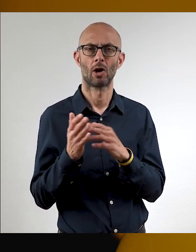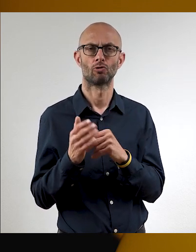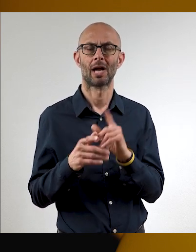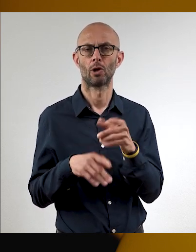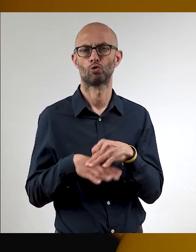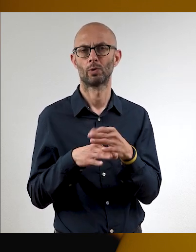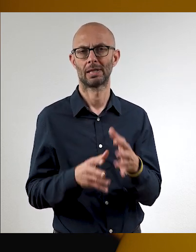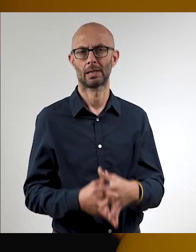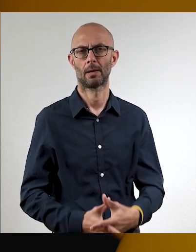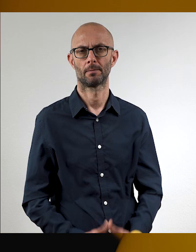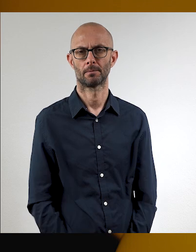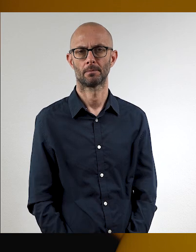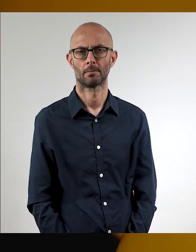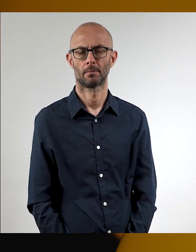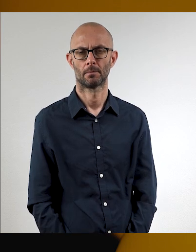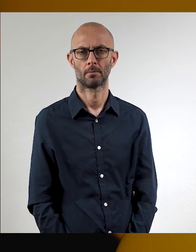občutite.